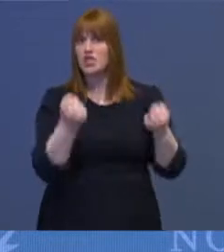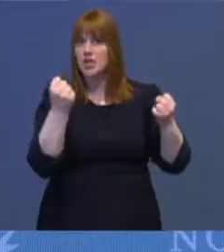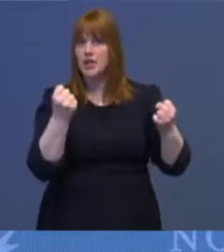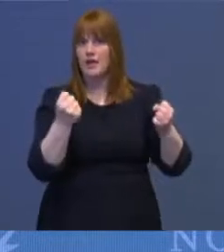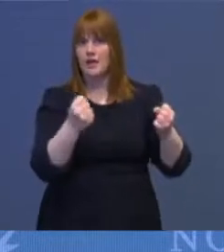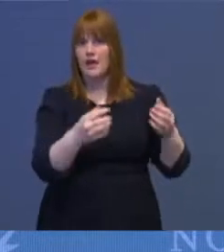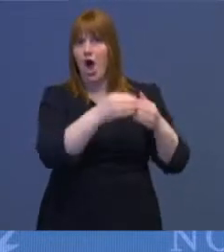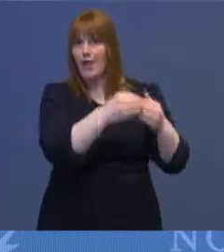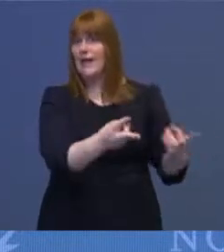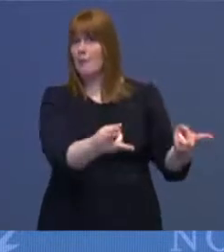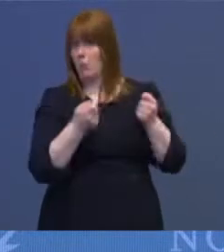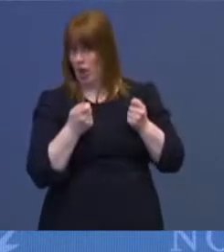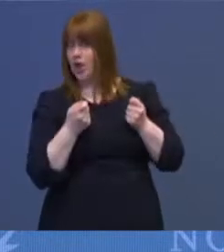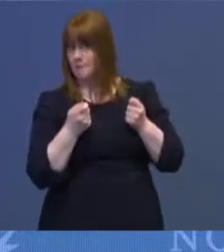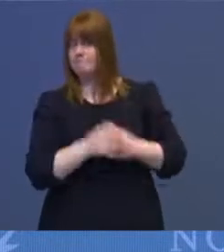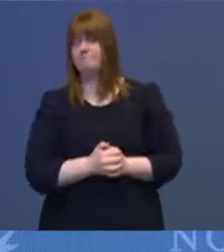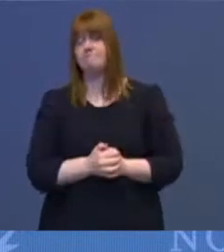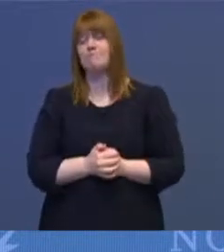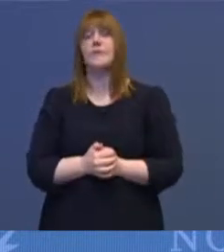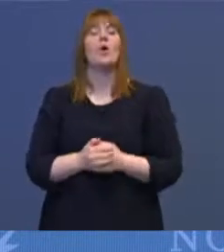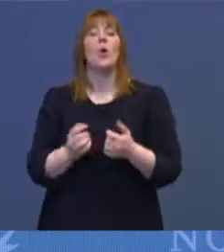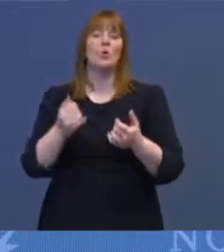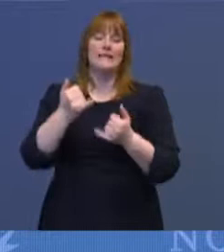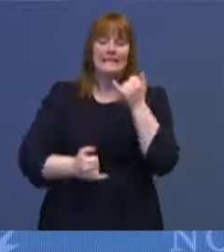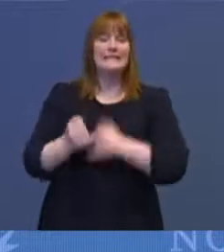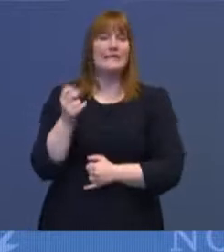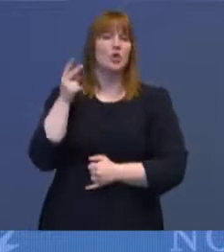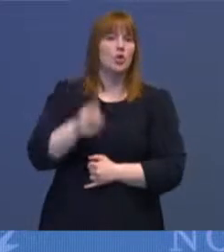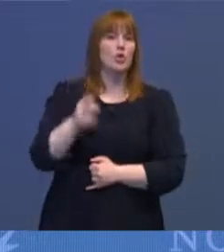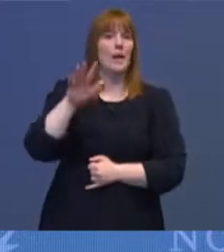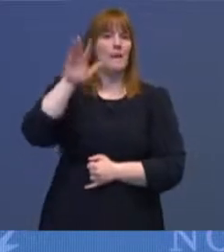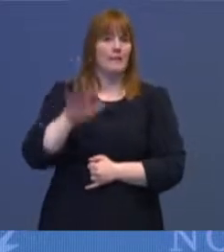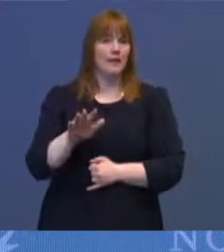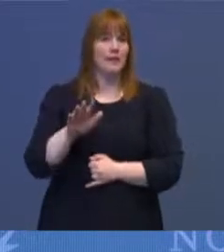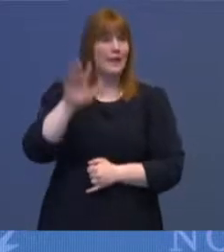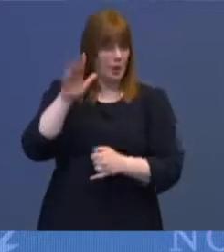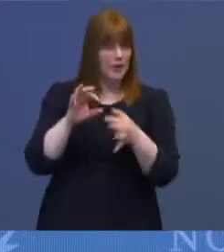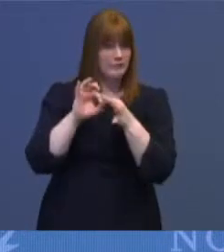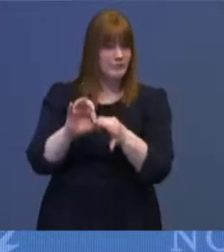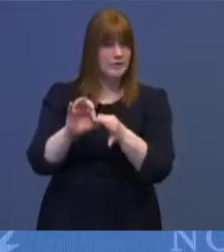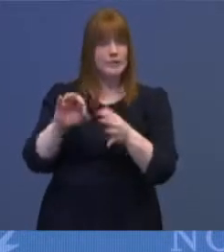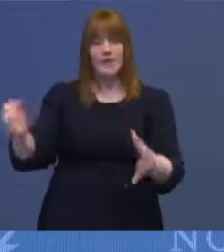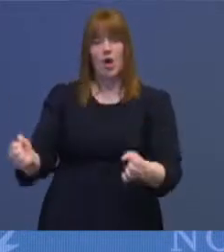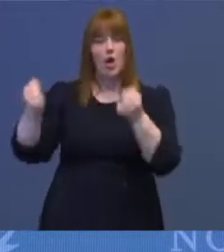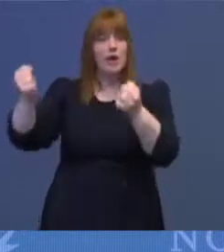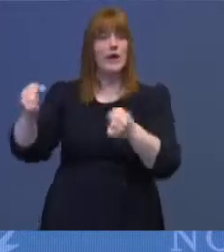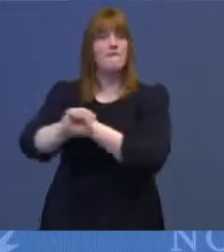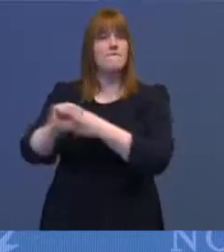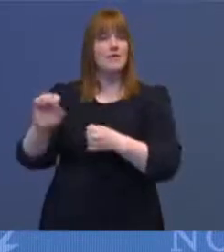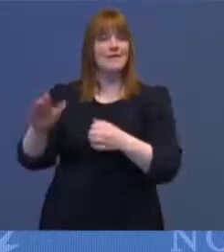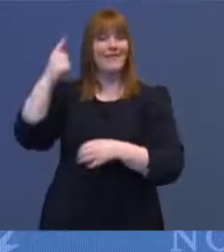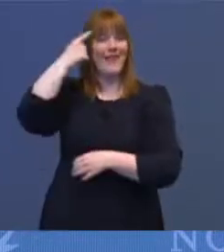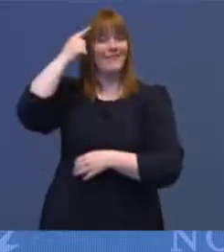nord. Og til slutt 200 millioner kroner vil gå til å øke Forsvarets evne til å